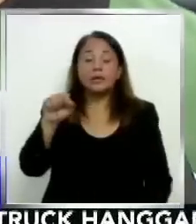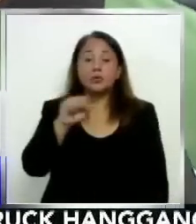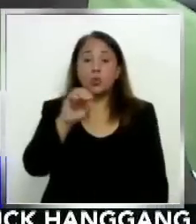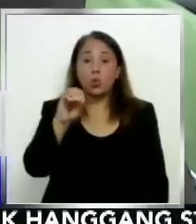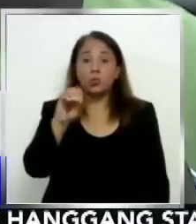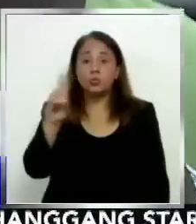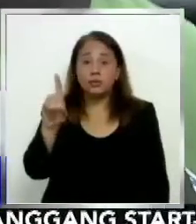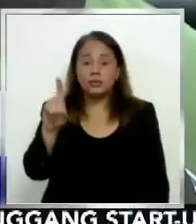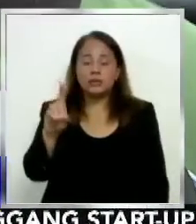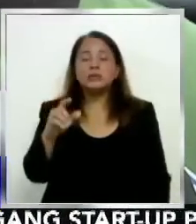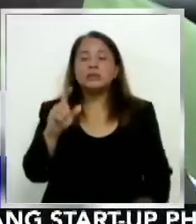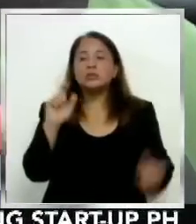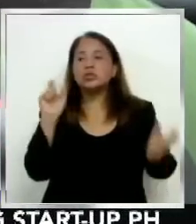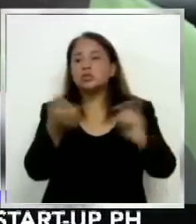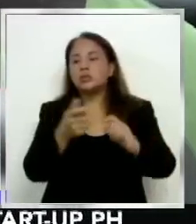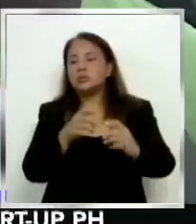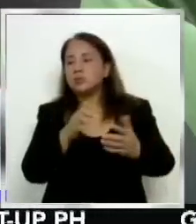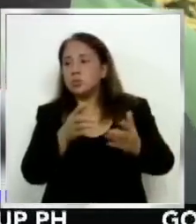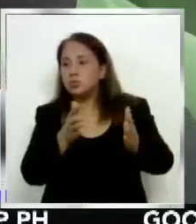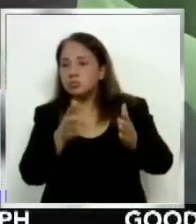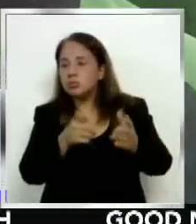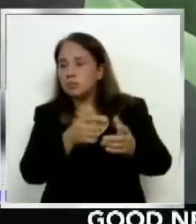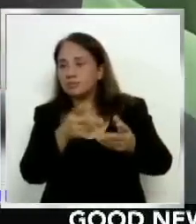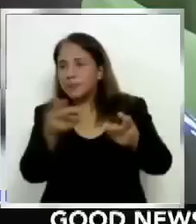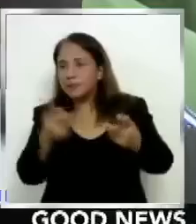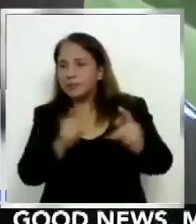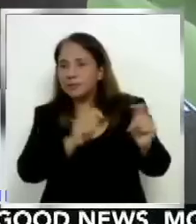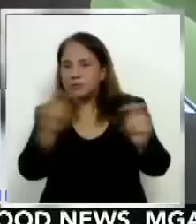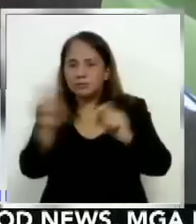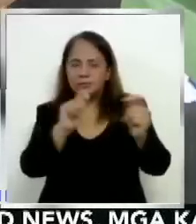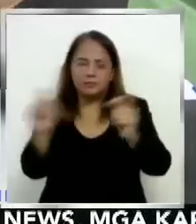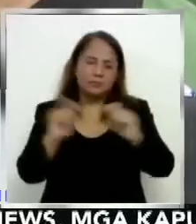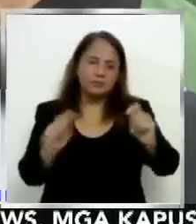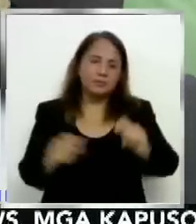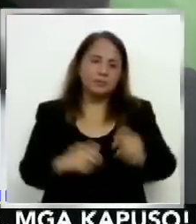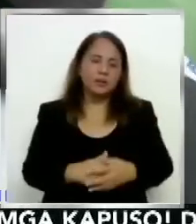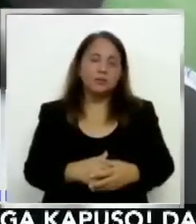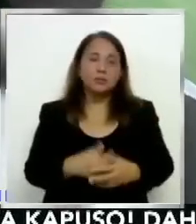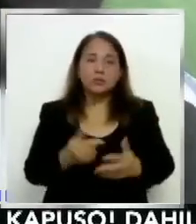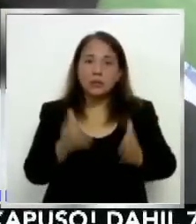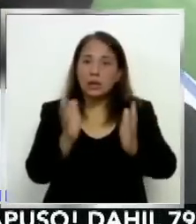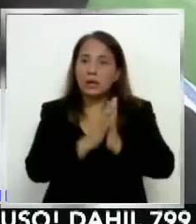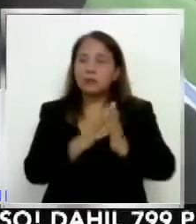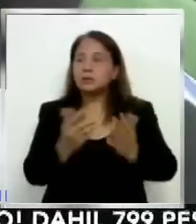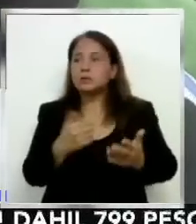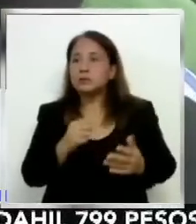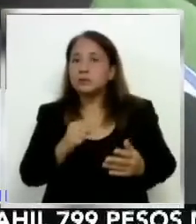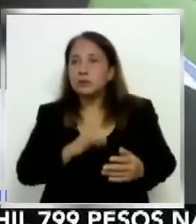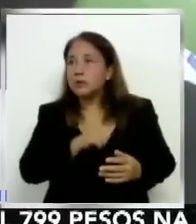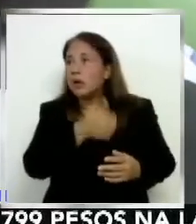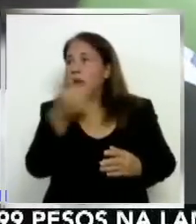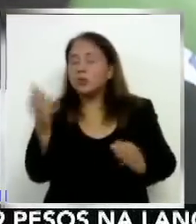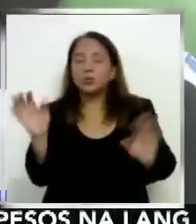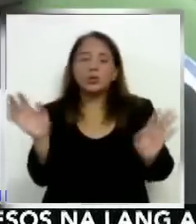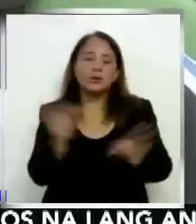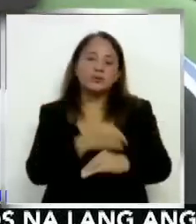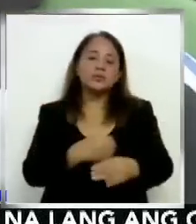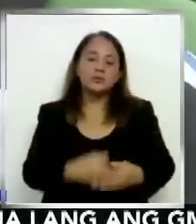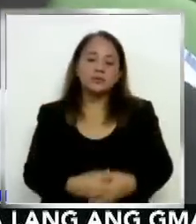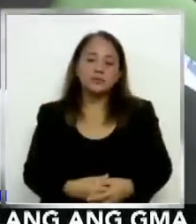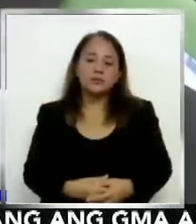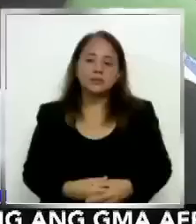na-reassign sila, na-reassign, of course. Siyempre, hihiram din kami ng mga personnel coming from the other offices, di ba? So, siyempre,